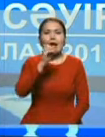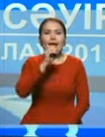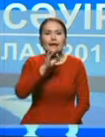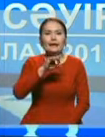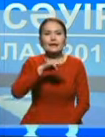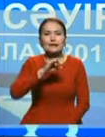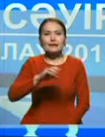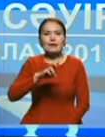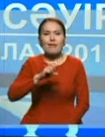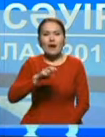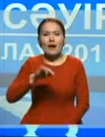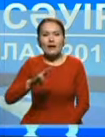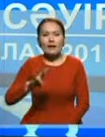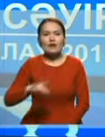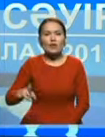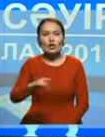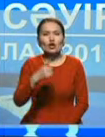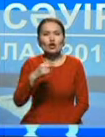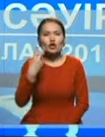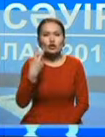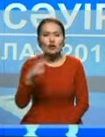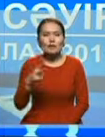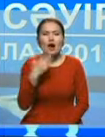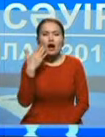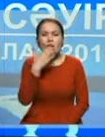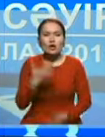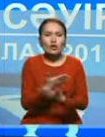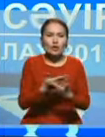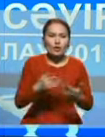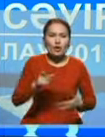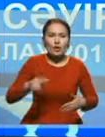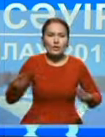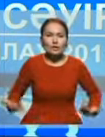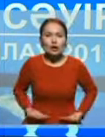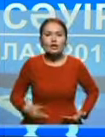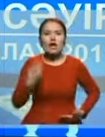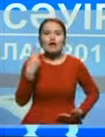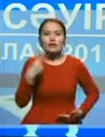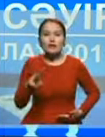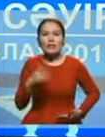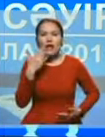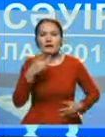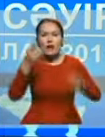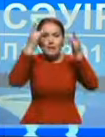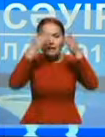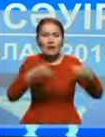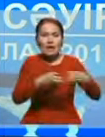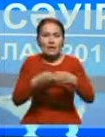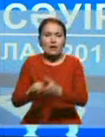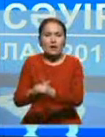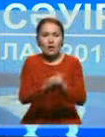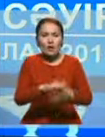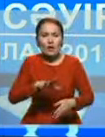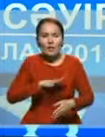Ертіс Баян өңірінде 20-дан астам өзге ұлт өкілдері тұрады. Сондай аймақта 20-дан астам этномәдени бірлестік бар. Бүгінгі сайлау науқанынан өзге